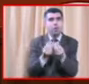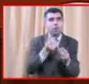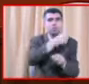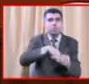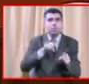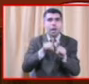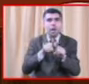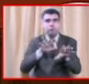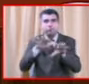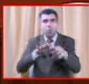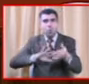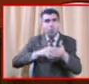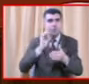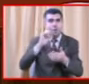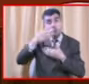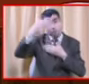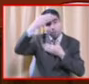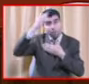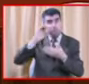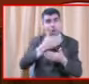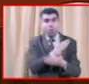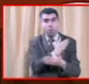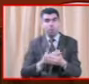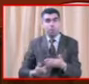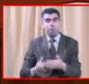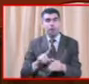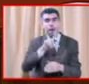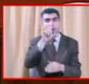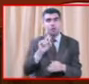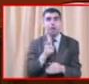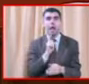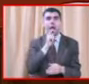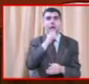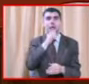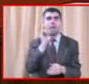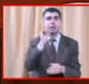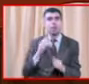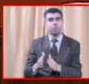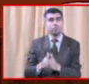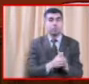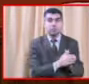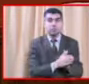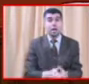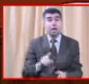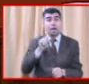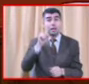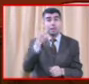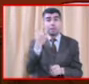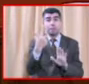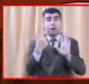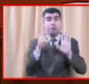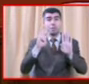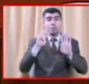مارس 2014 بين حكومة المملكة المغربية وحكومة دولة قطر. مشروع قانون رقم 8714